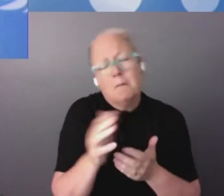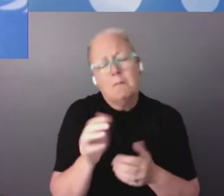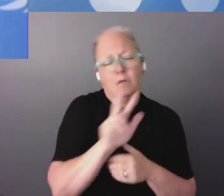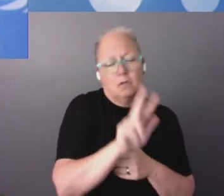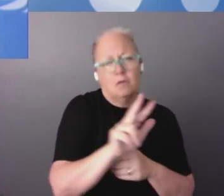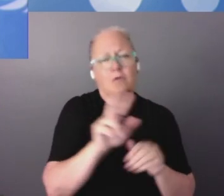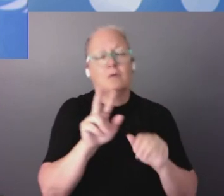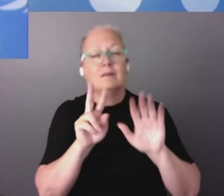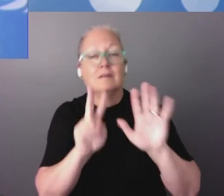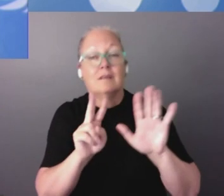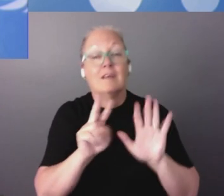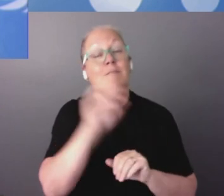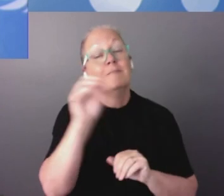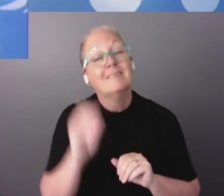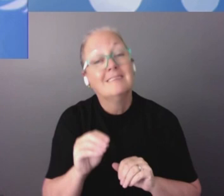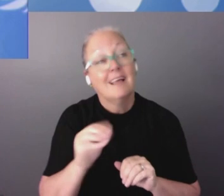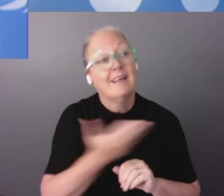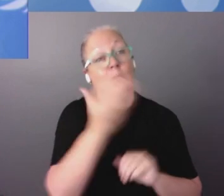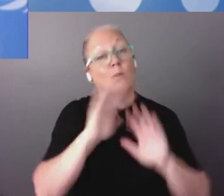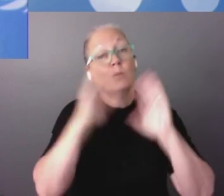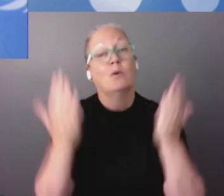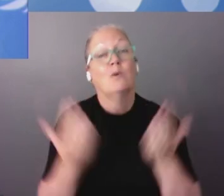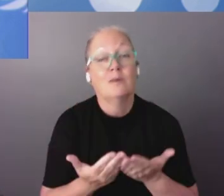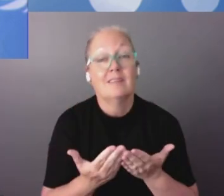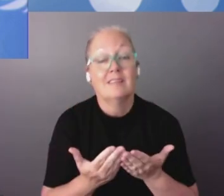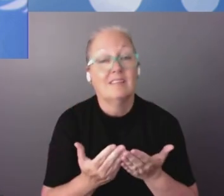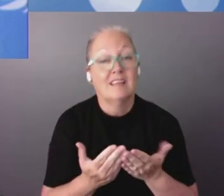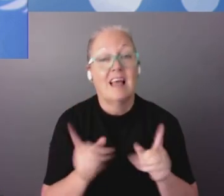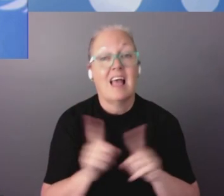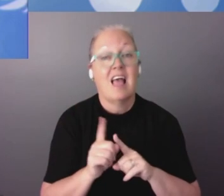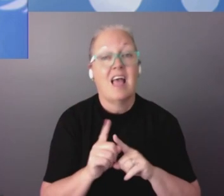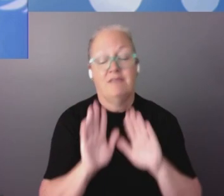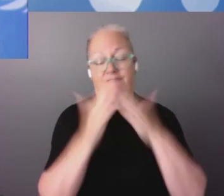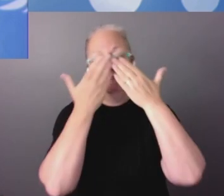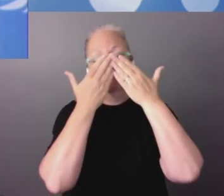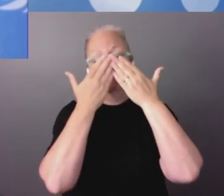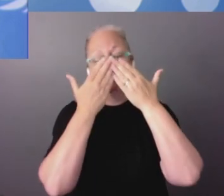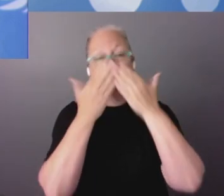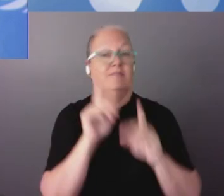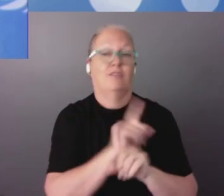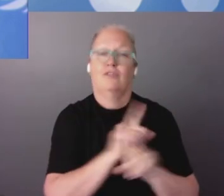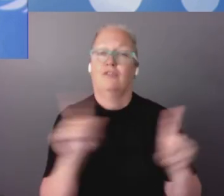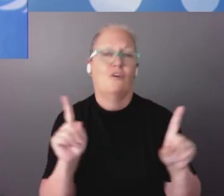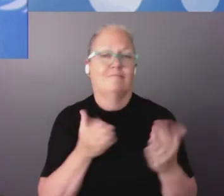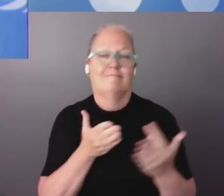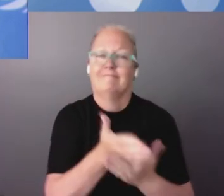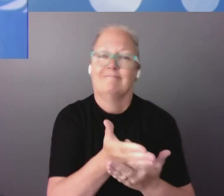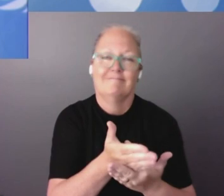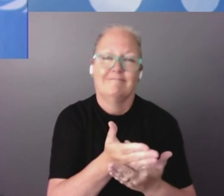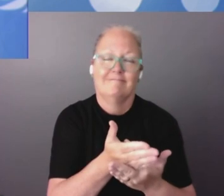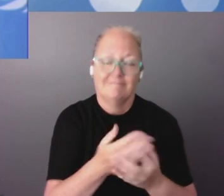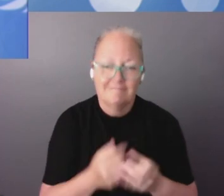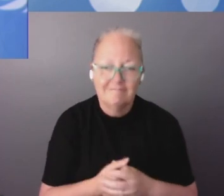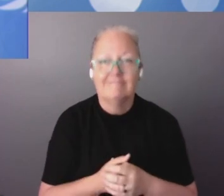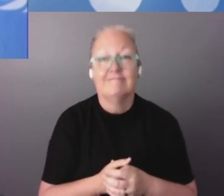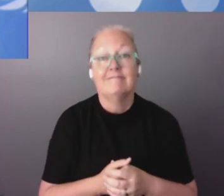新用户的数字就增加了8亿。但是这是非常好的信息，这是非常